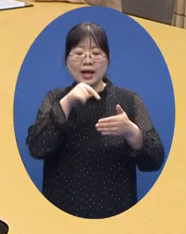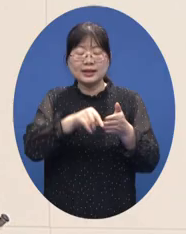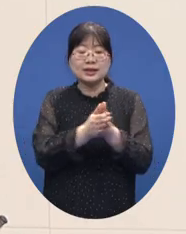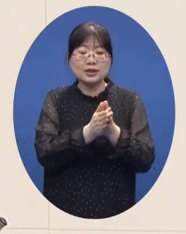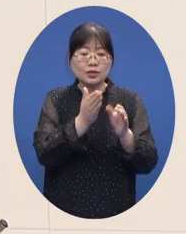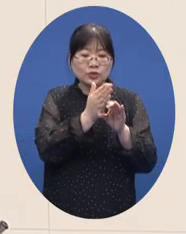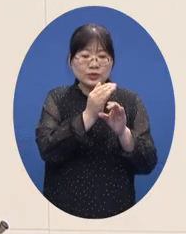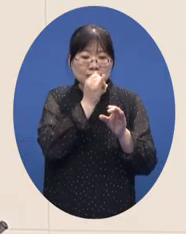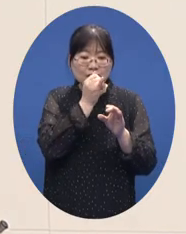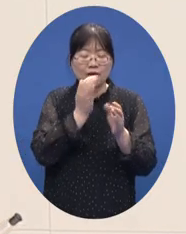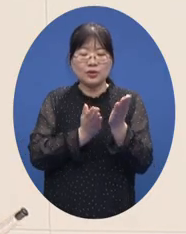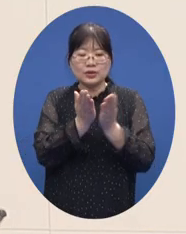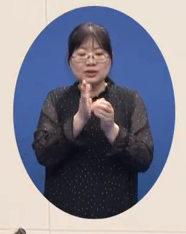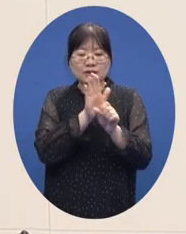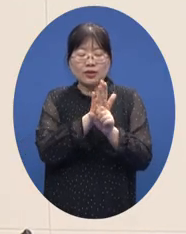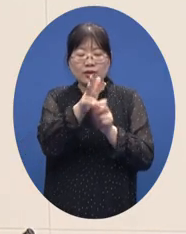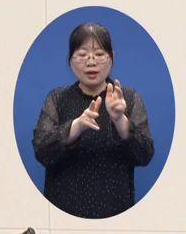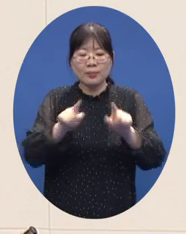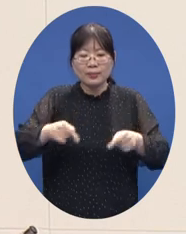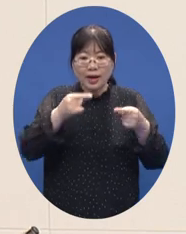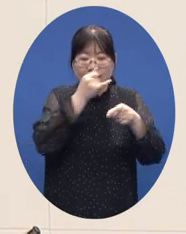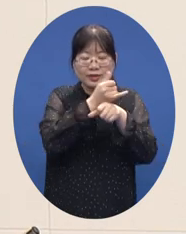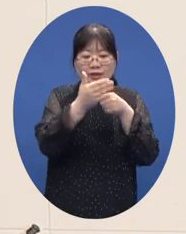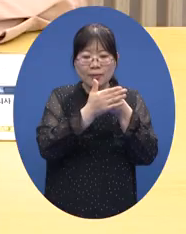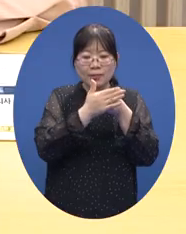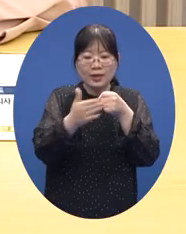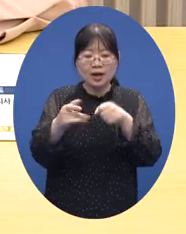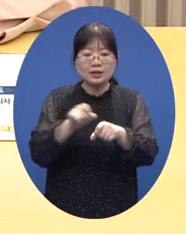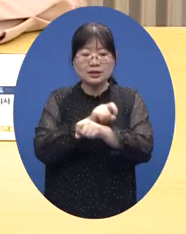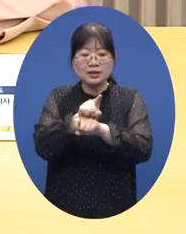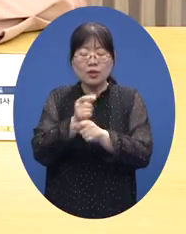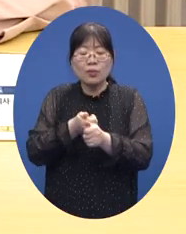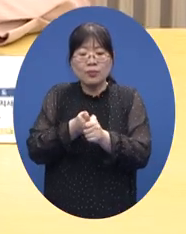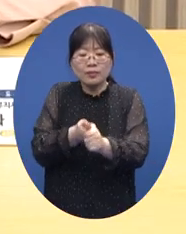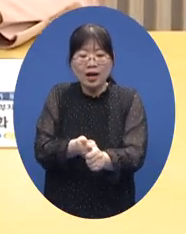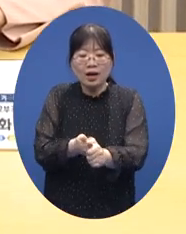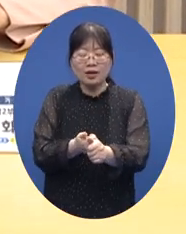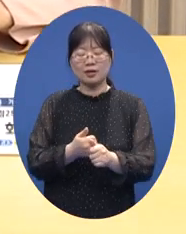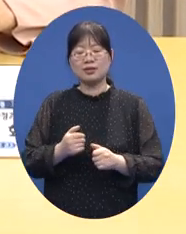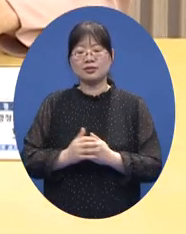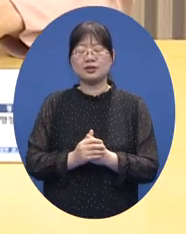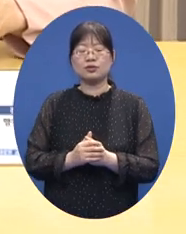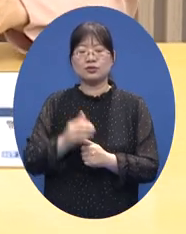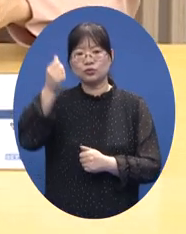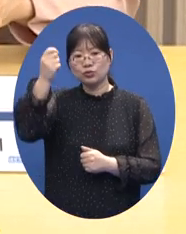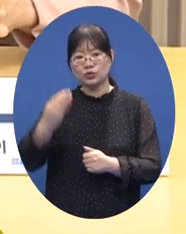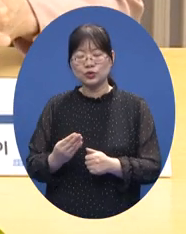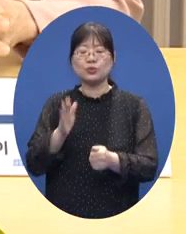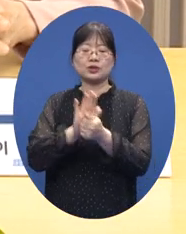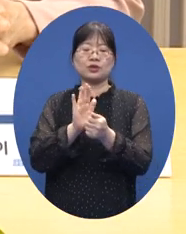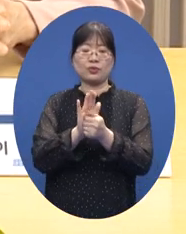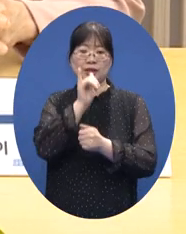실행하는 수출 지원 사업을 참여해 각 술 지역별 특성에 맞는 컨설팅을 수시로 지원합니다